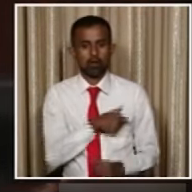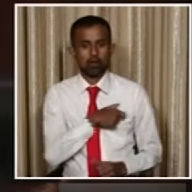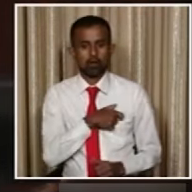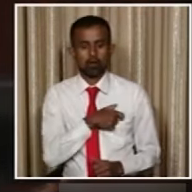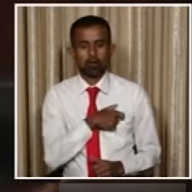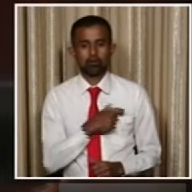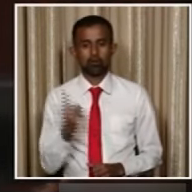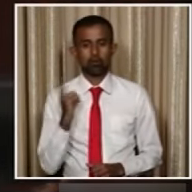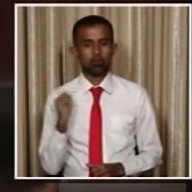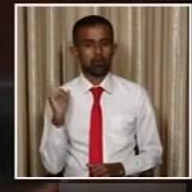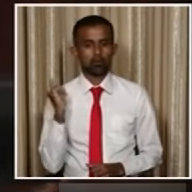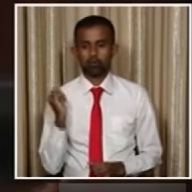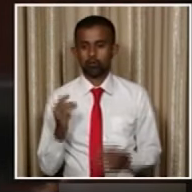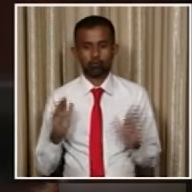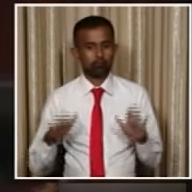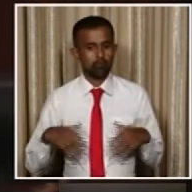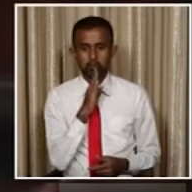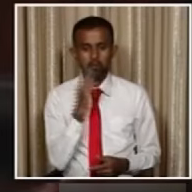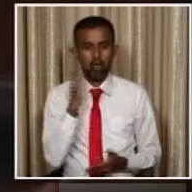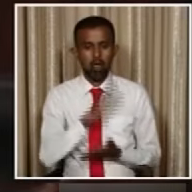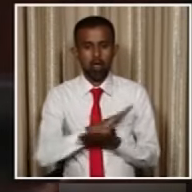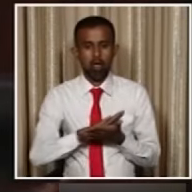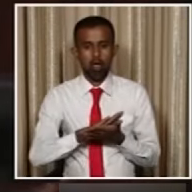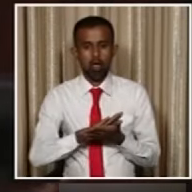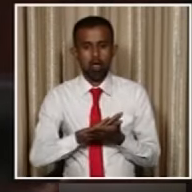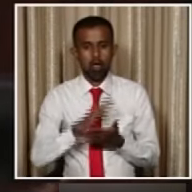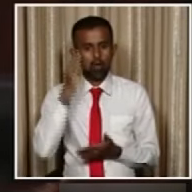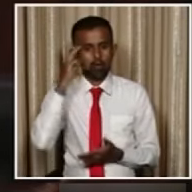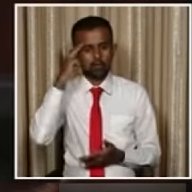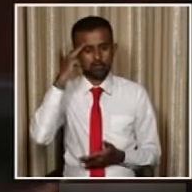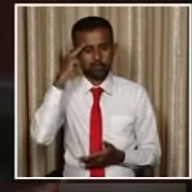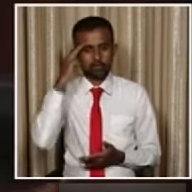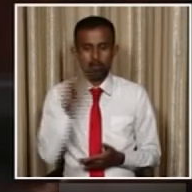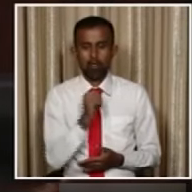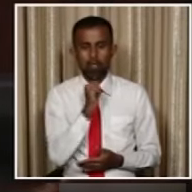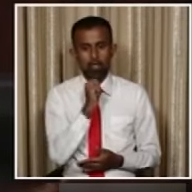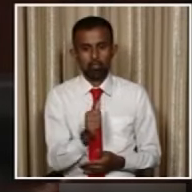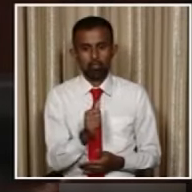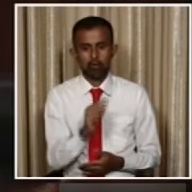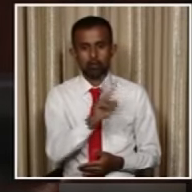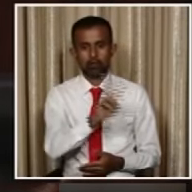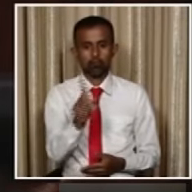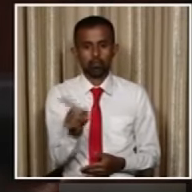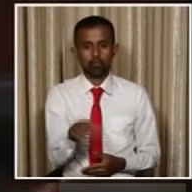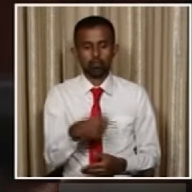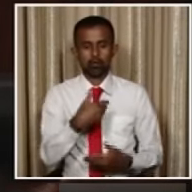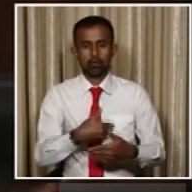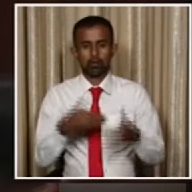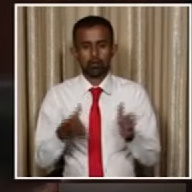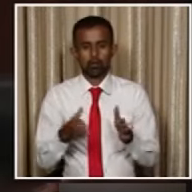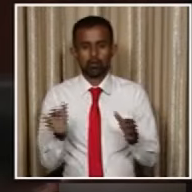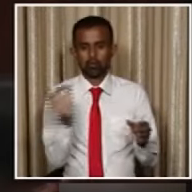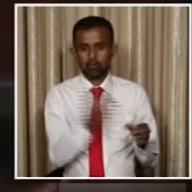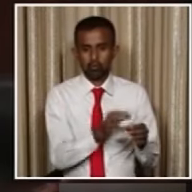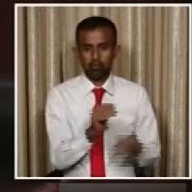සේනාධිනායකයවත් දෙන්නේ නැහැ. නමුත් අපි හිතමු හීනේ හැබෑ වුණොත් විසි දෙවෙනිදා වෙනකොට කැබිනට් එක පත් කරගන්නේ